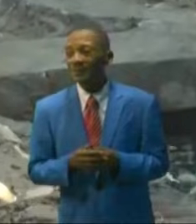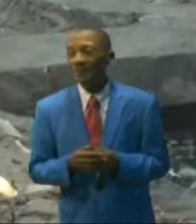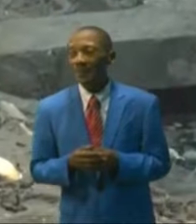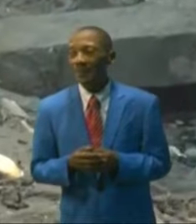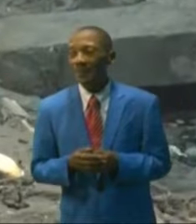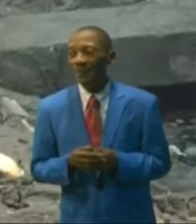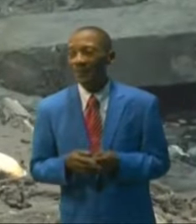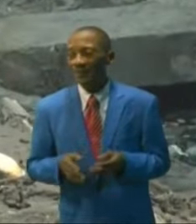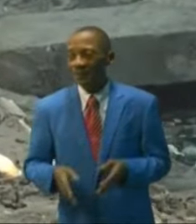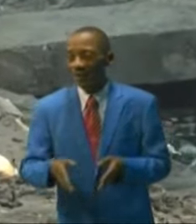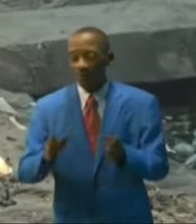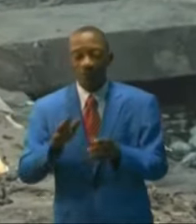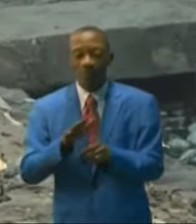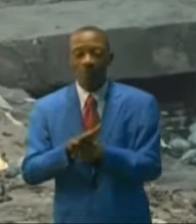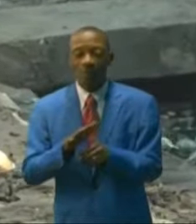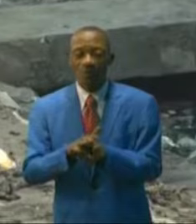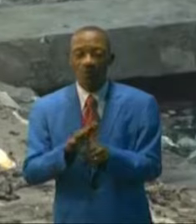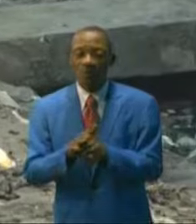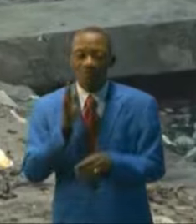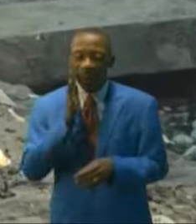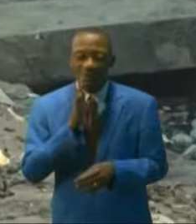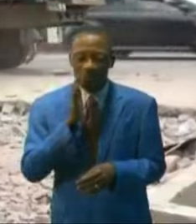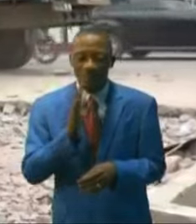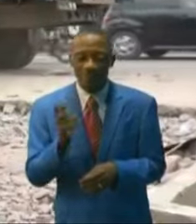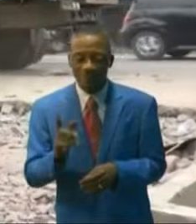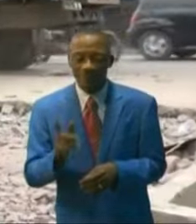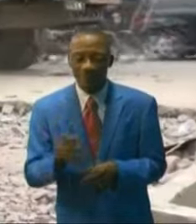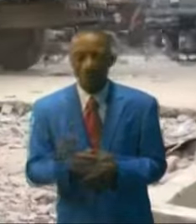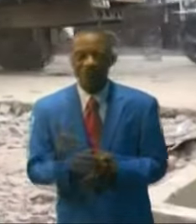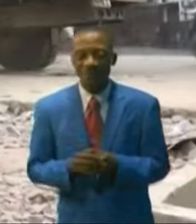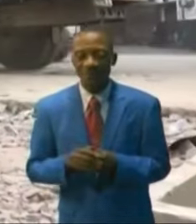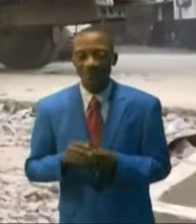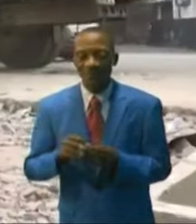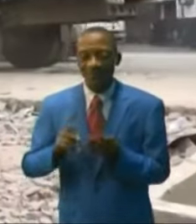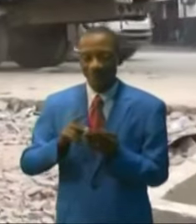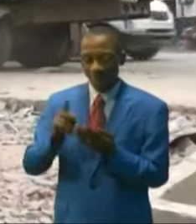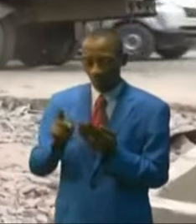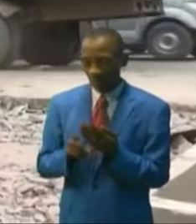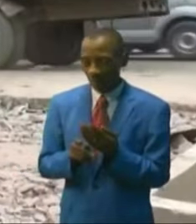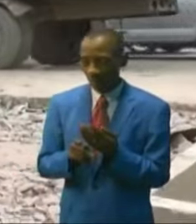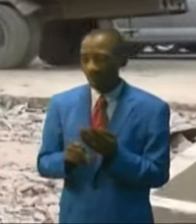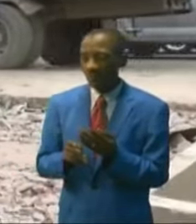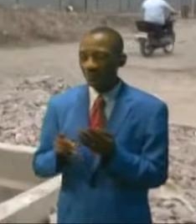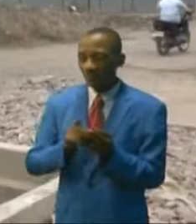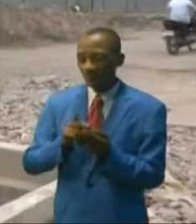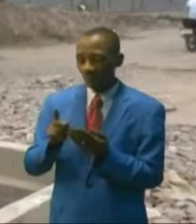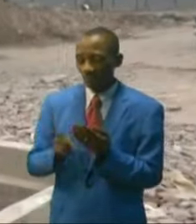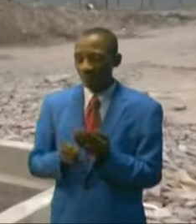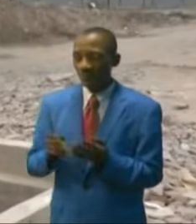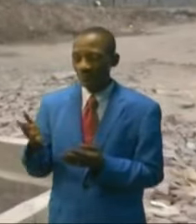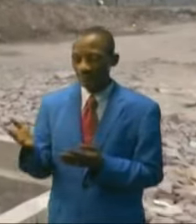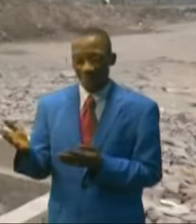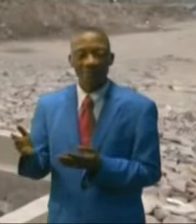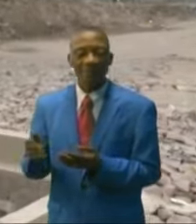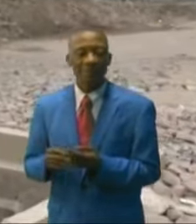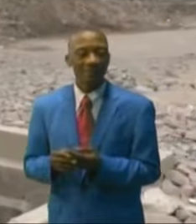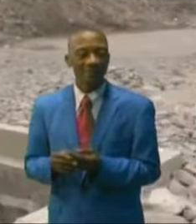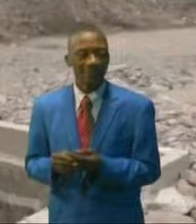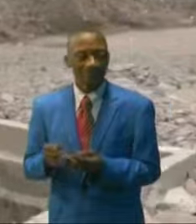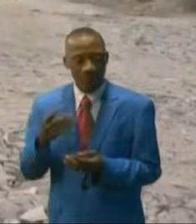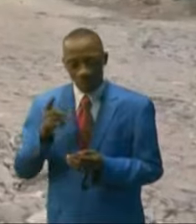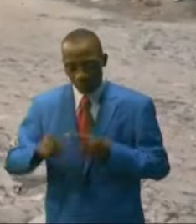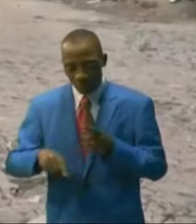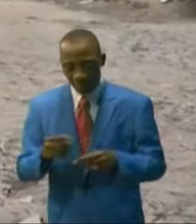caniveaux sont devenus aujourd'hui des dépotoirs. Non loin de Kalembelembe, sur l'avenue Kabinda, la Seine est la